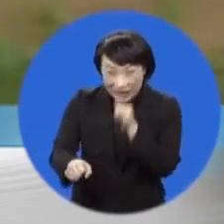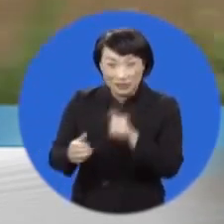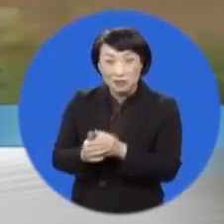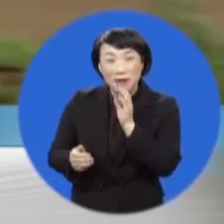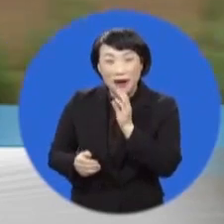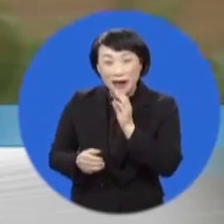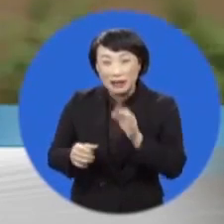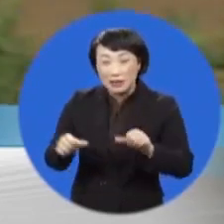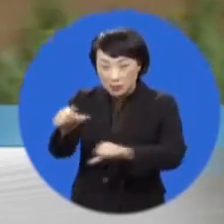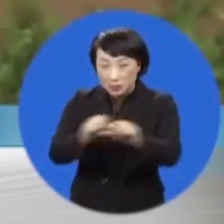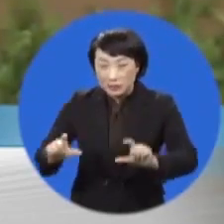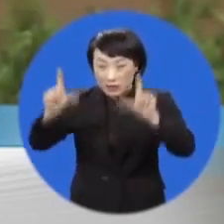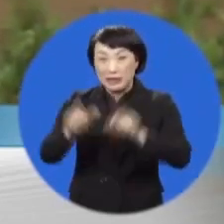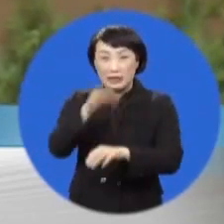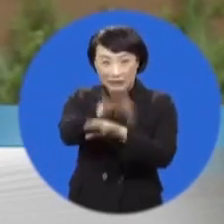이제